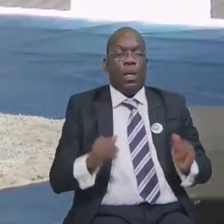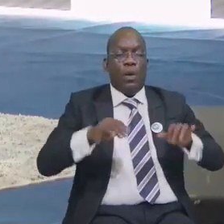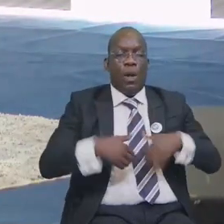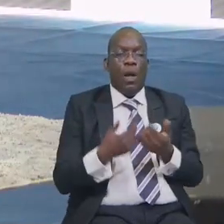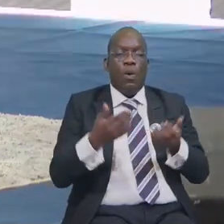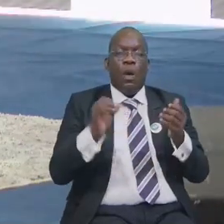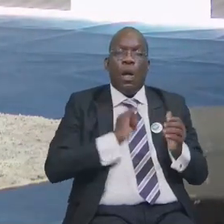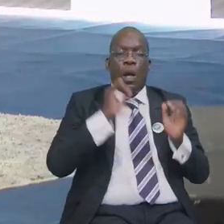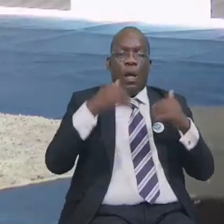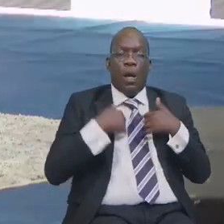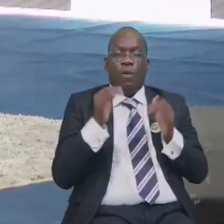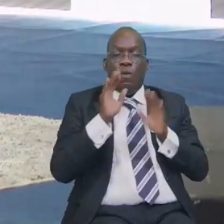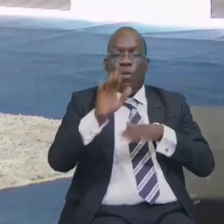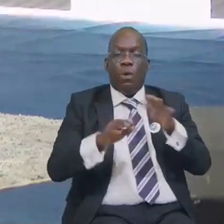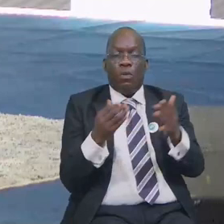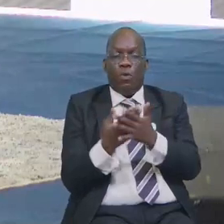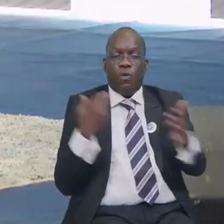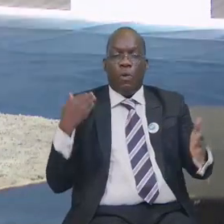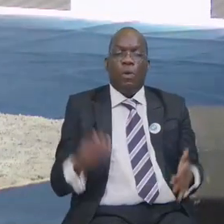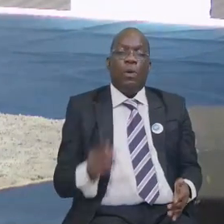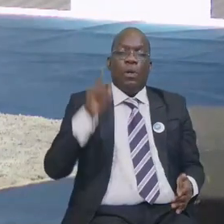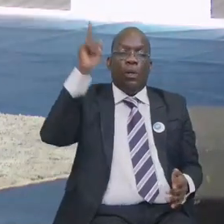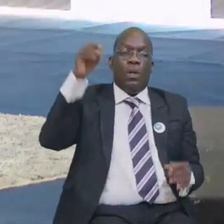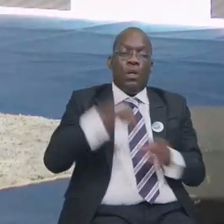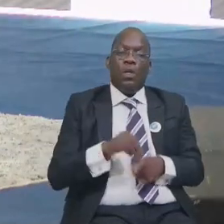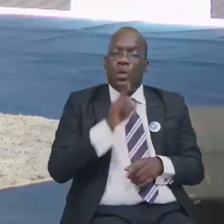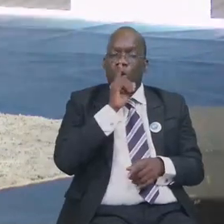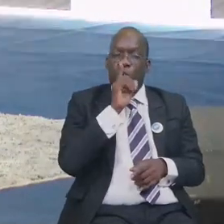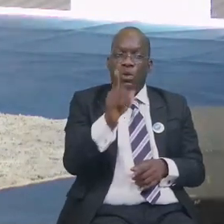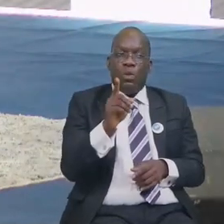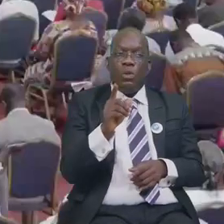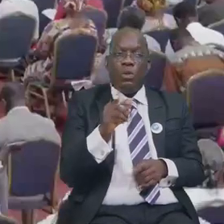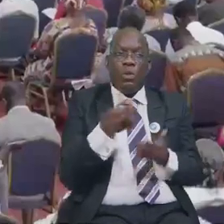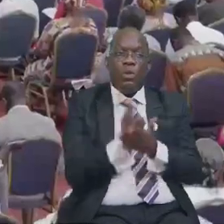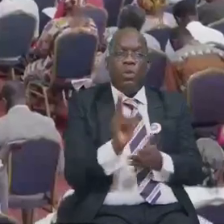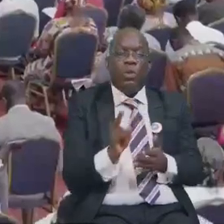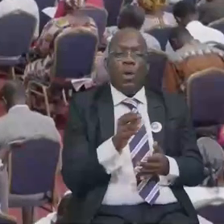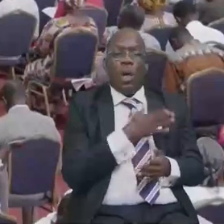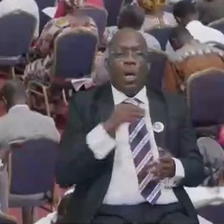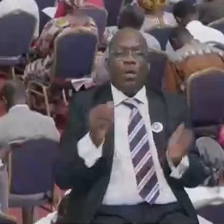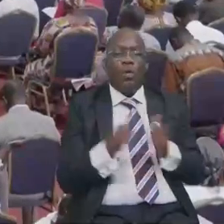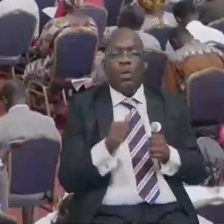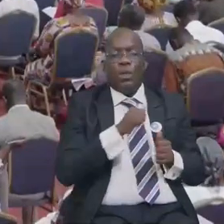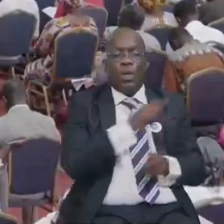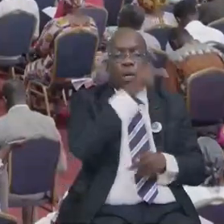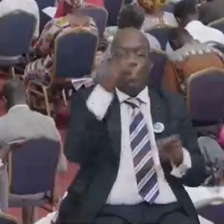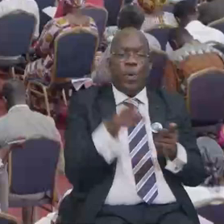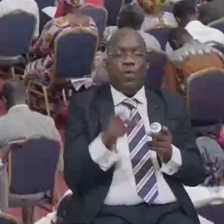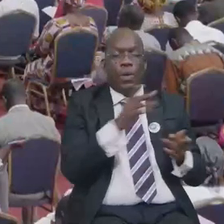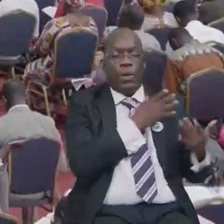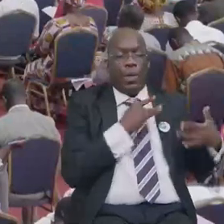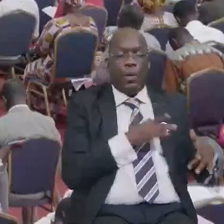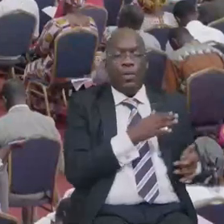devant ta face avec fidélité et intégrité de cœur.